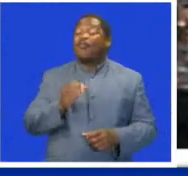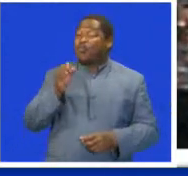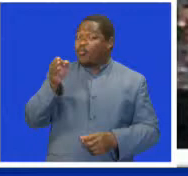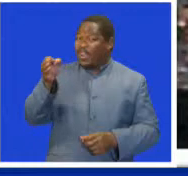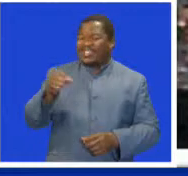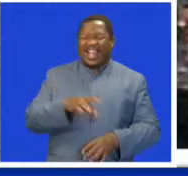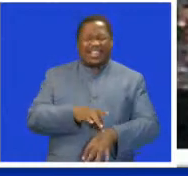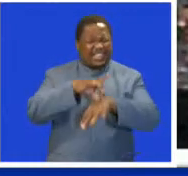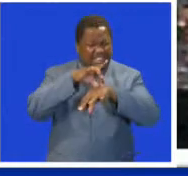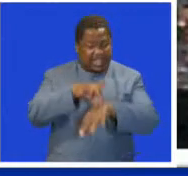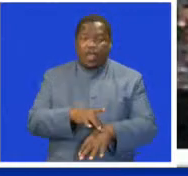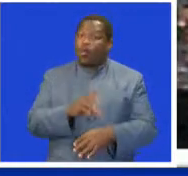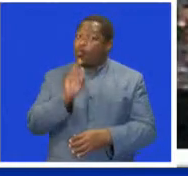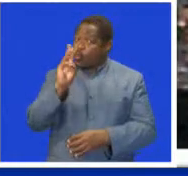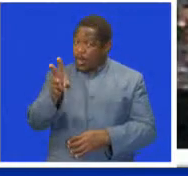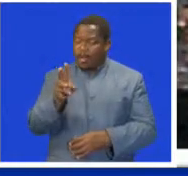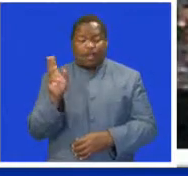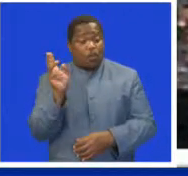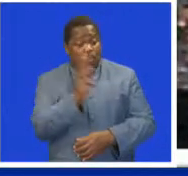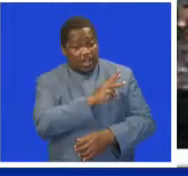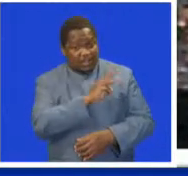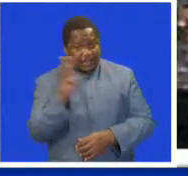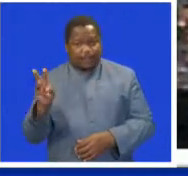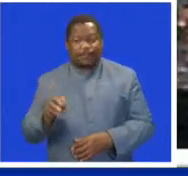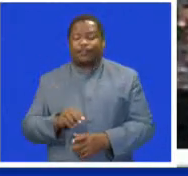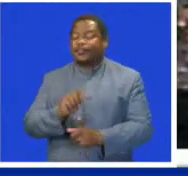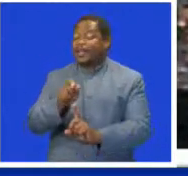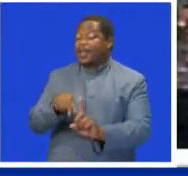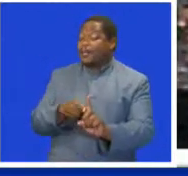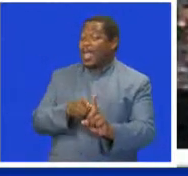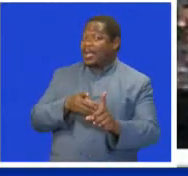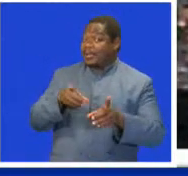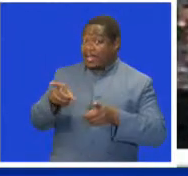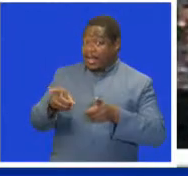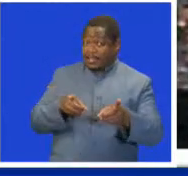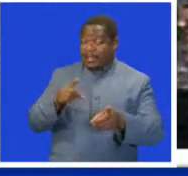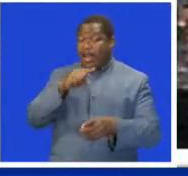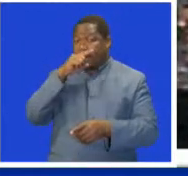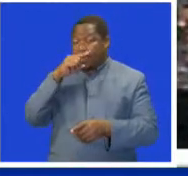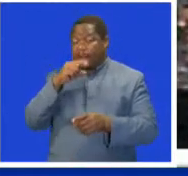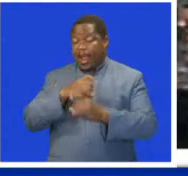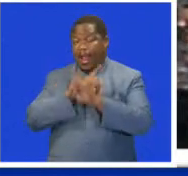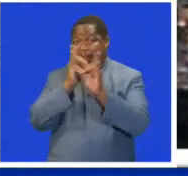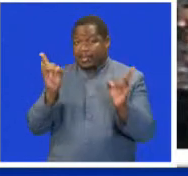Vusi Magagula lovetile ukuthi lokugula abantu bangahle bakubone ngemva kweminyaka